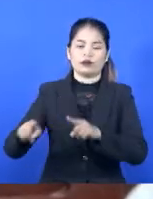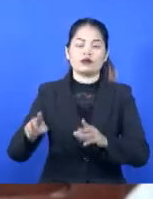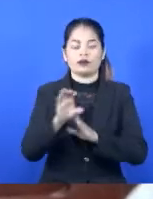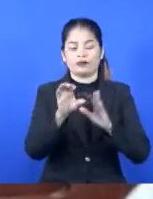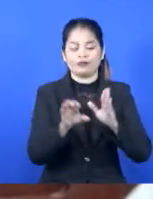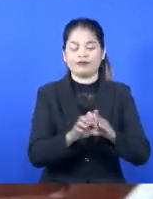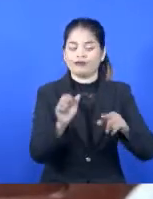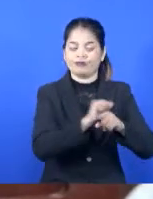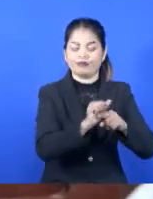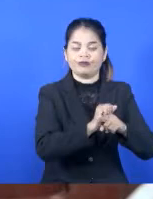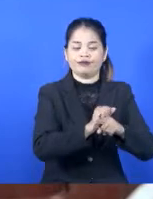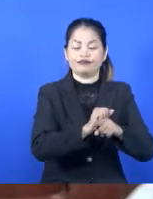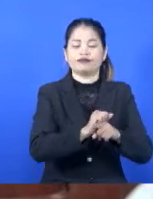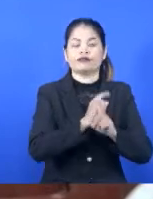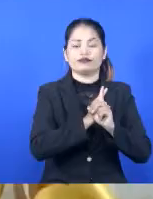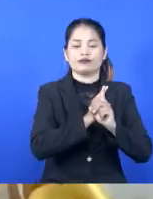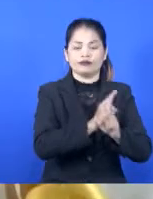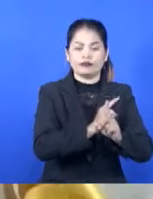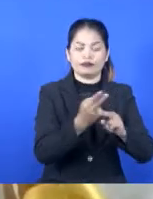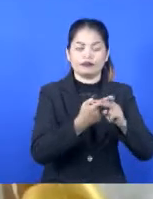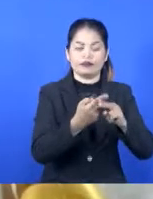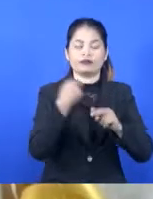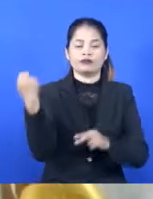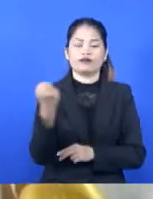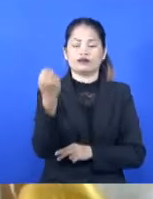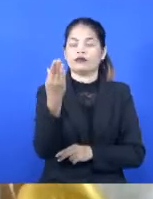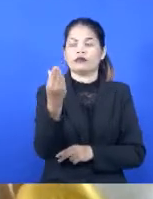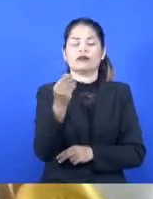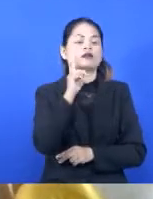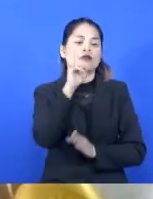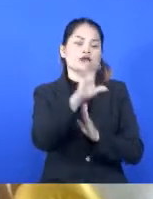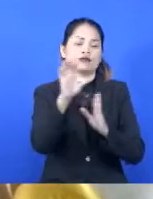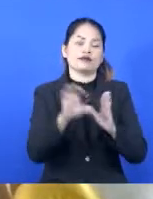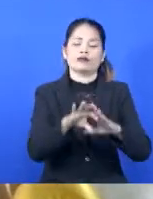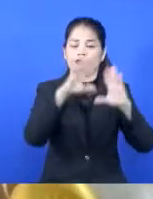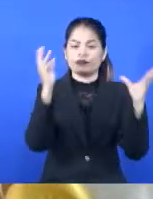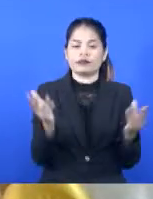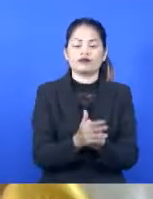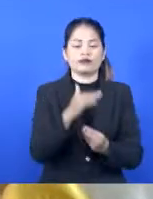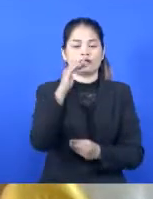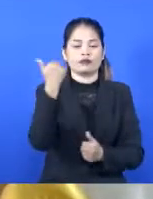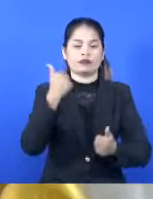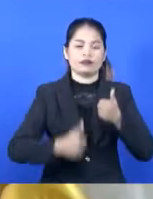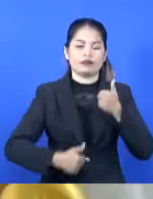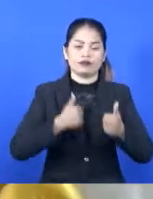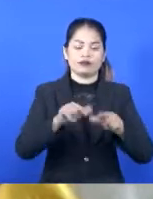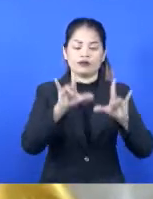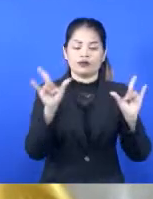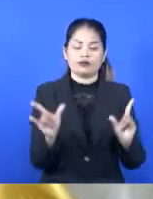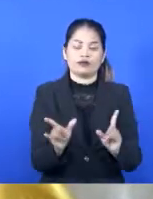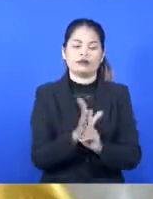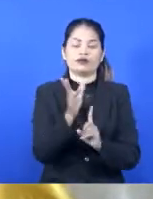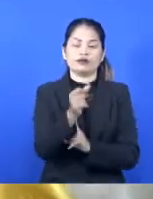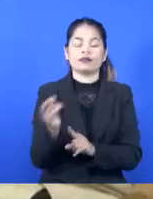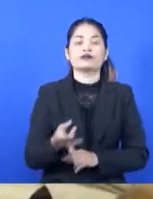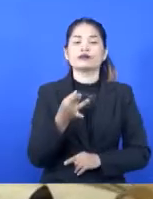ប្រតិបត្តិស្តង់ដារសម្រាប់អនុវត្តនៅក្នុងការប្រឆាំងការសម្អាតប្រាក់ឯករំរលេខាធិការនៃភត្រាបានលើកឡើងថាម